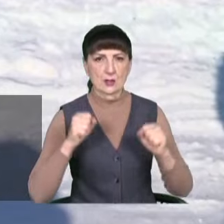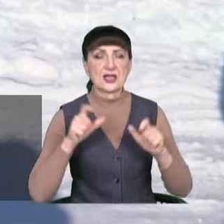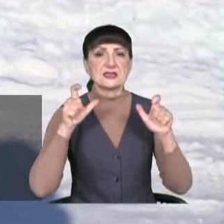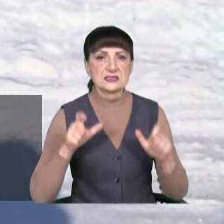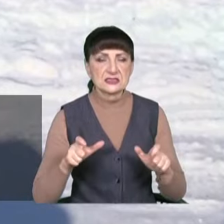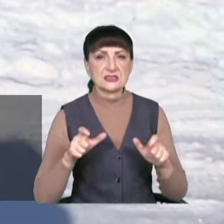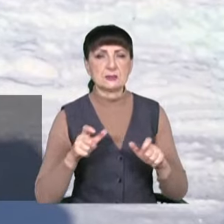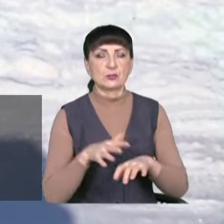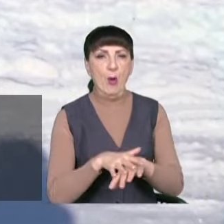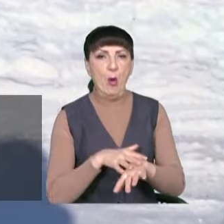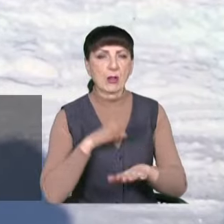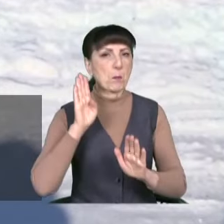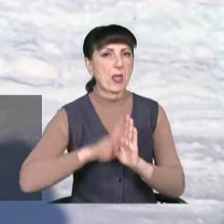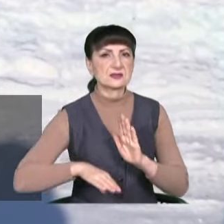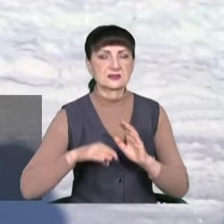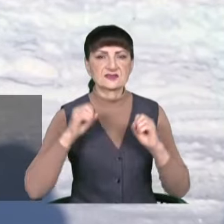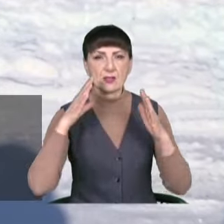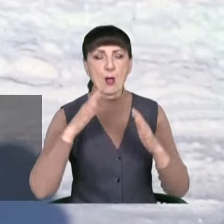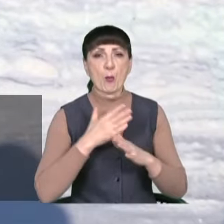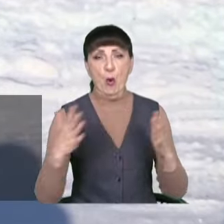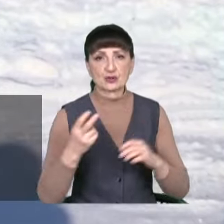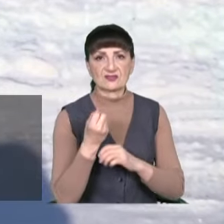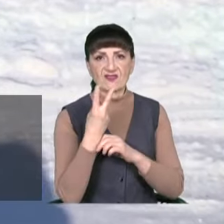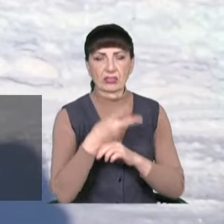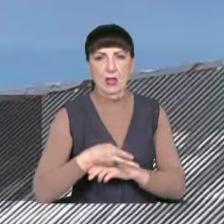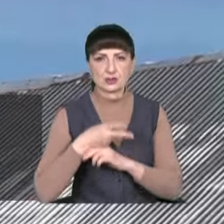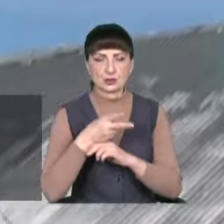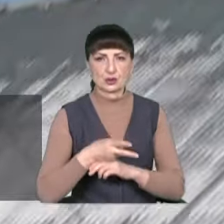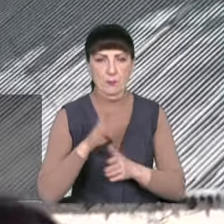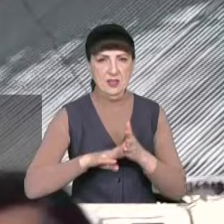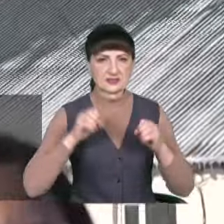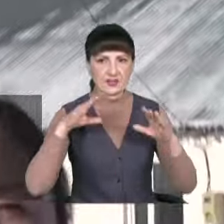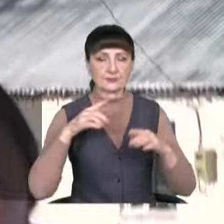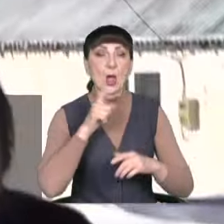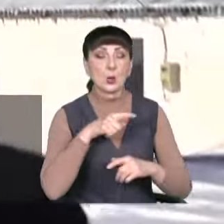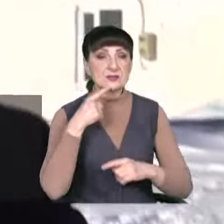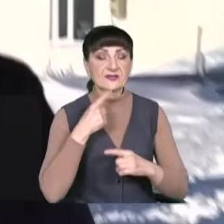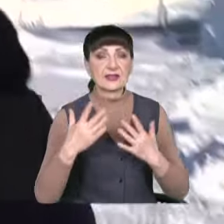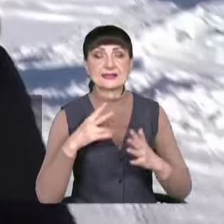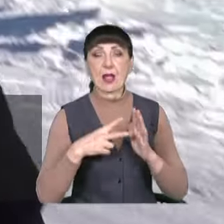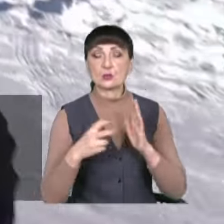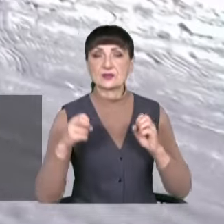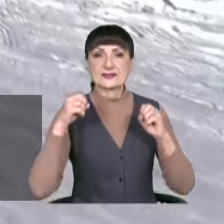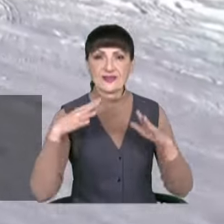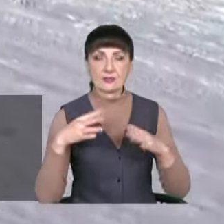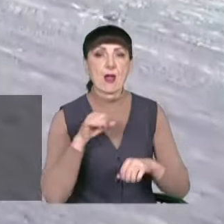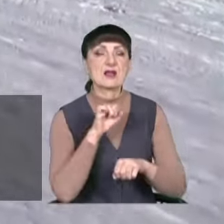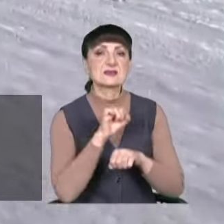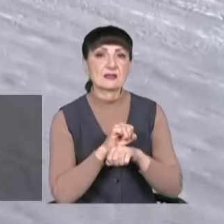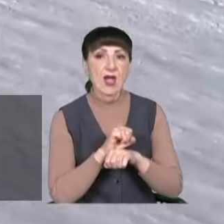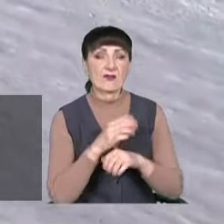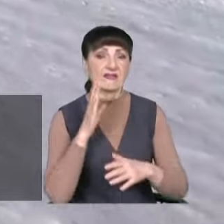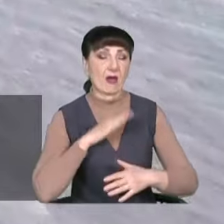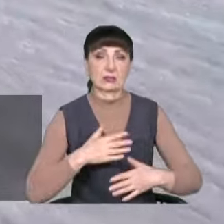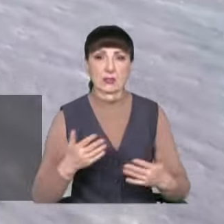потом больше 12 часов в этот раз мы сидели без света. По словам жильцов, если отключается свет, останавливается и подача